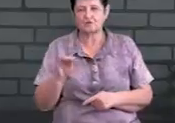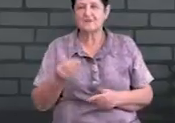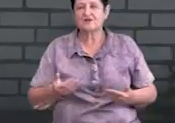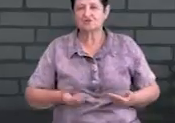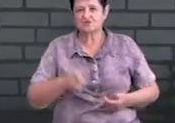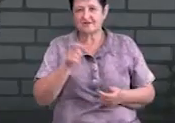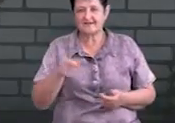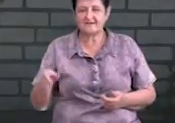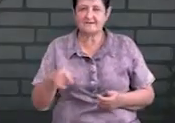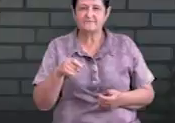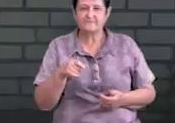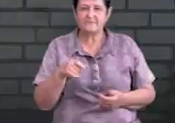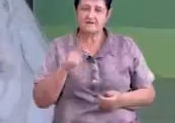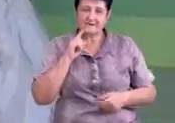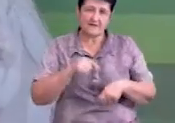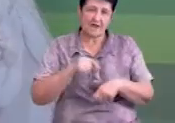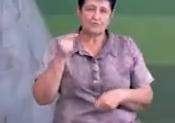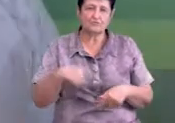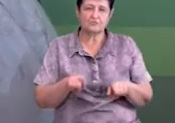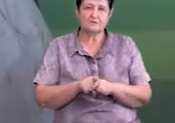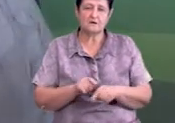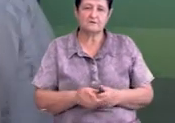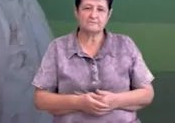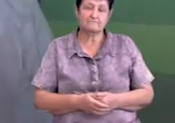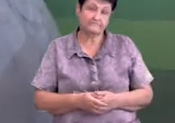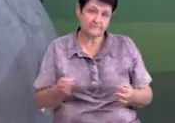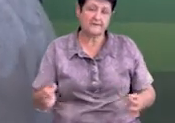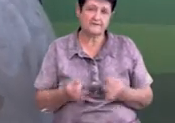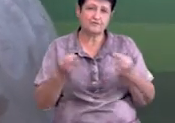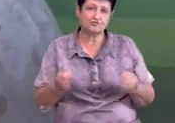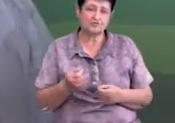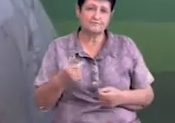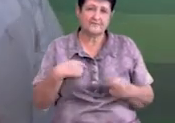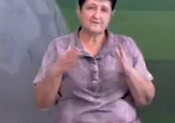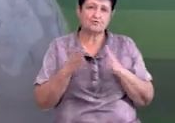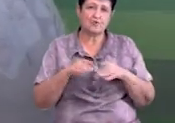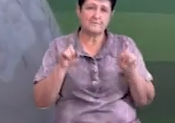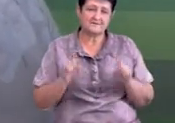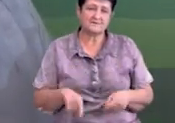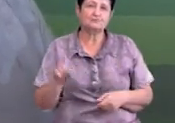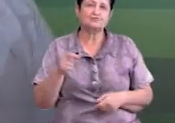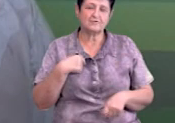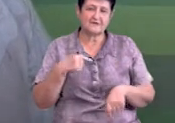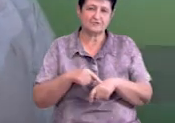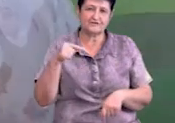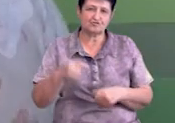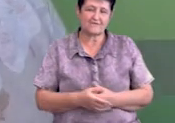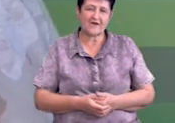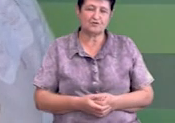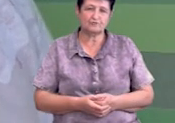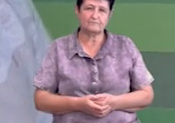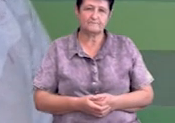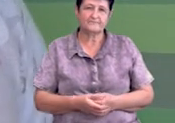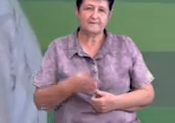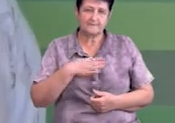на помаранчеву зону реагують так. Я не чую. Я вдома сиджу, баба, що там відчуваю. Мені